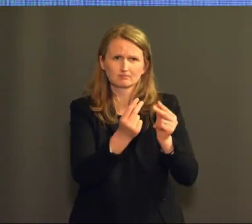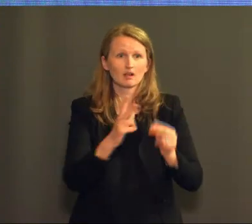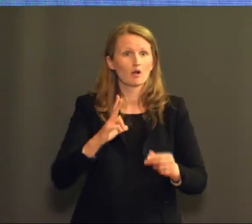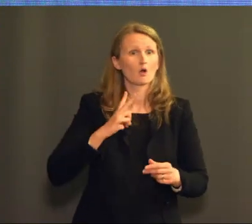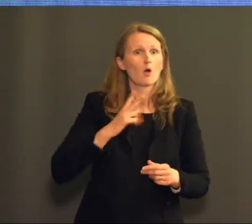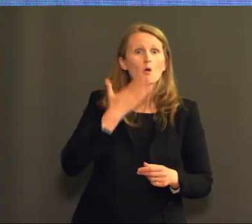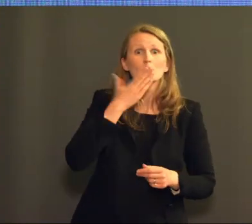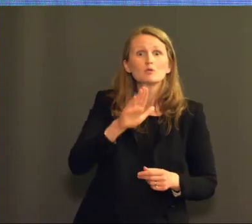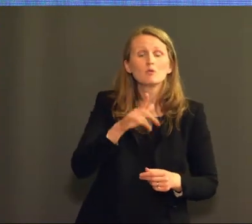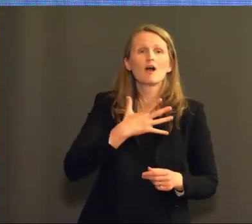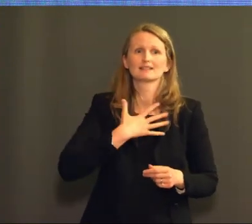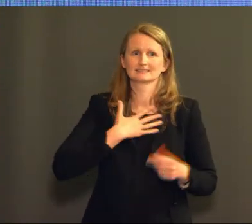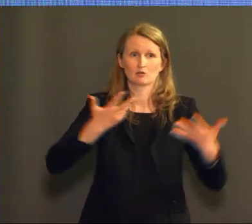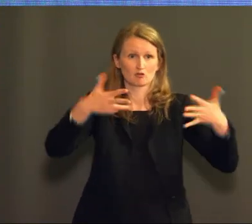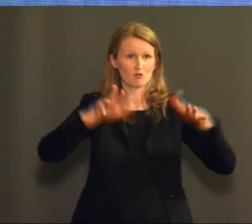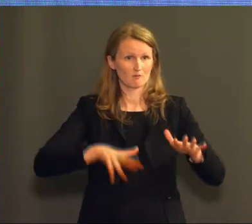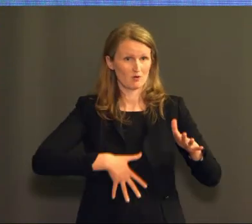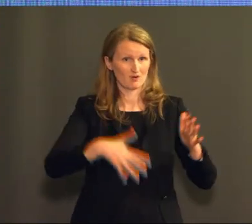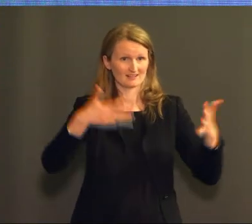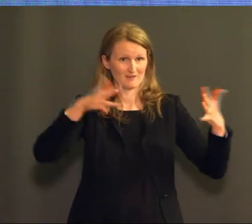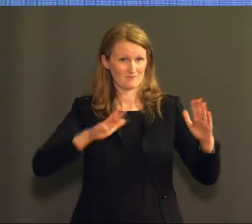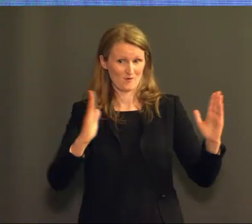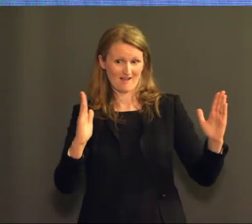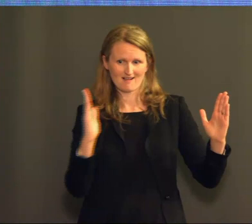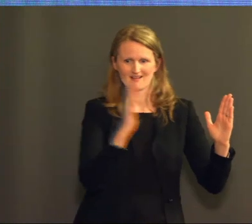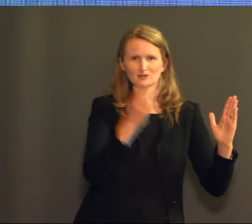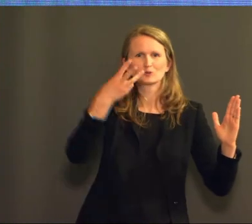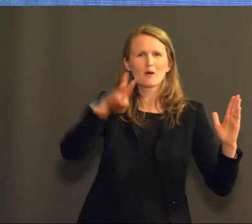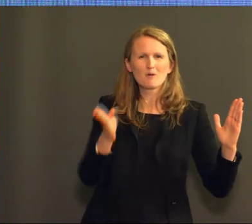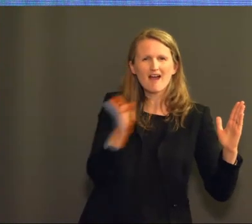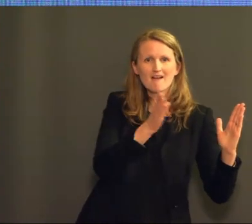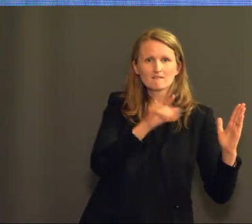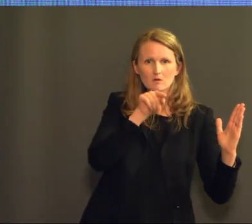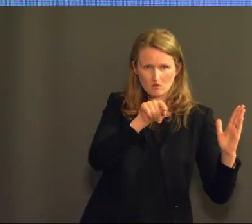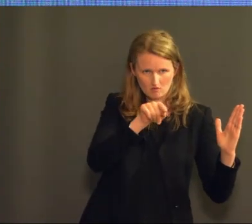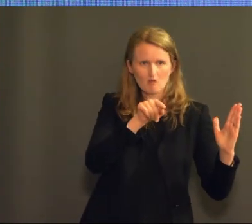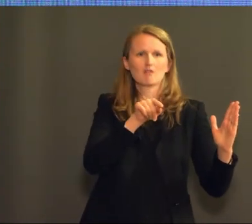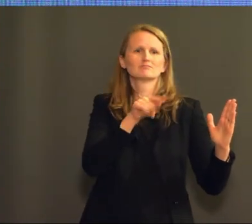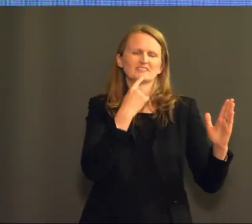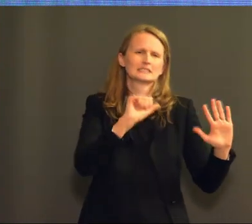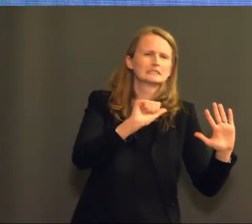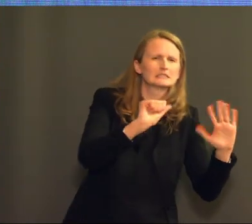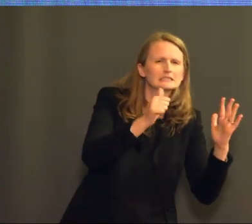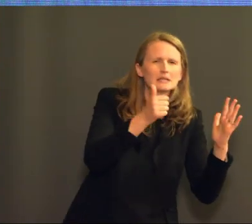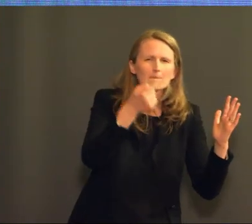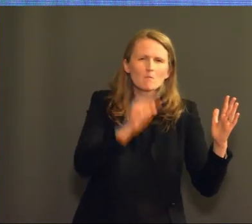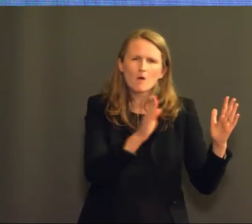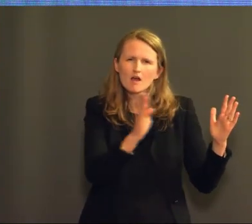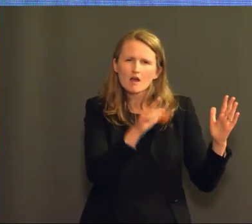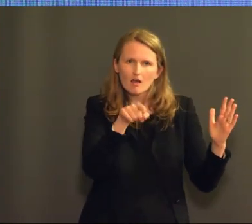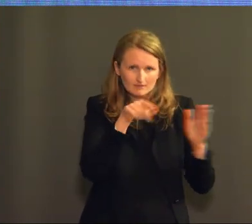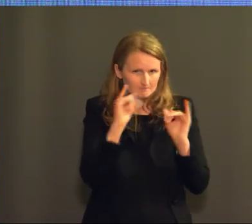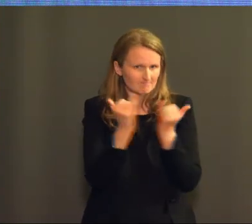la naissance, l'enfant aura des anticorps contre la COVID-19. Nous protégeons ainsi la mère